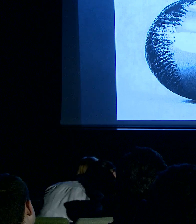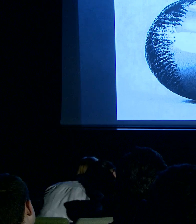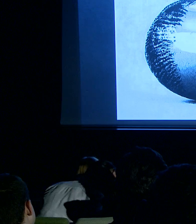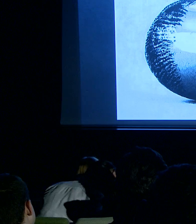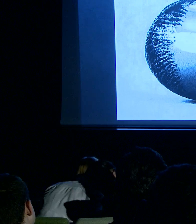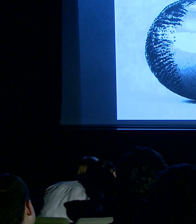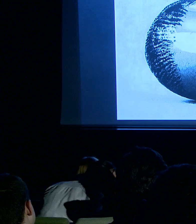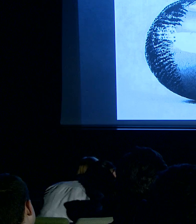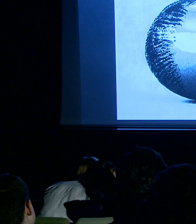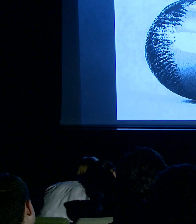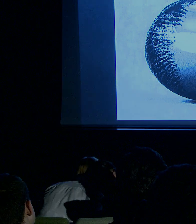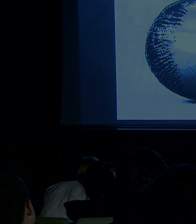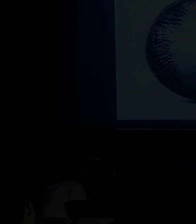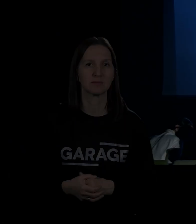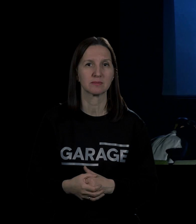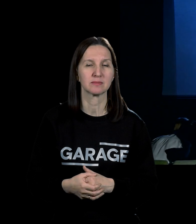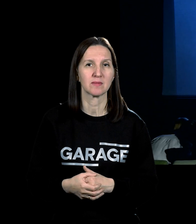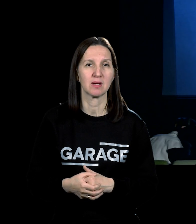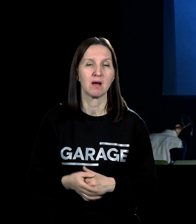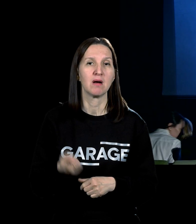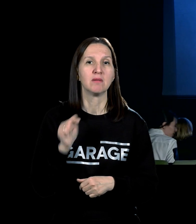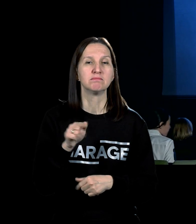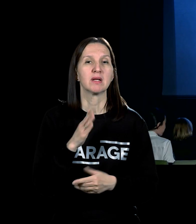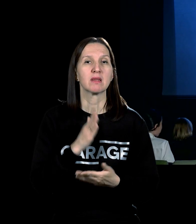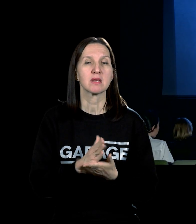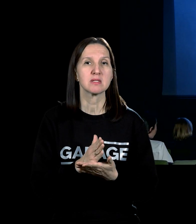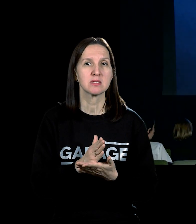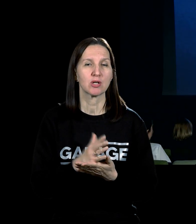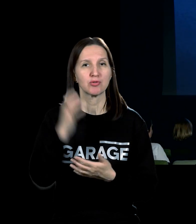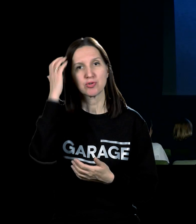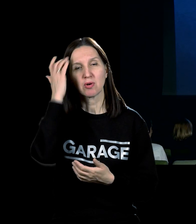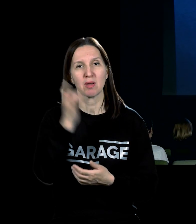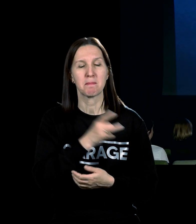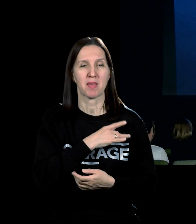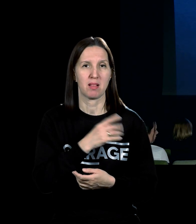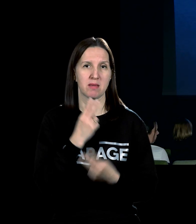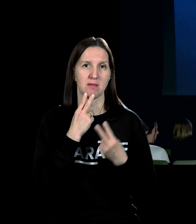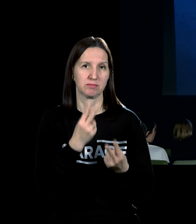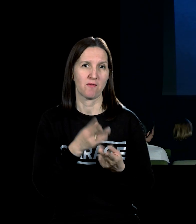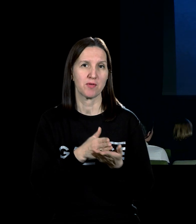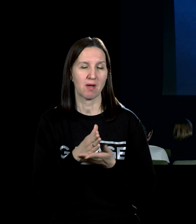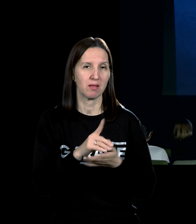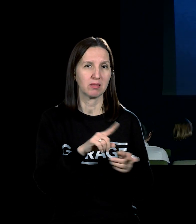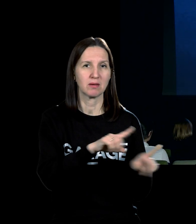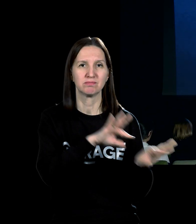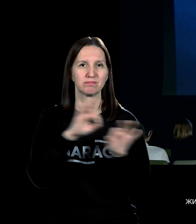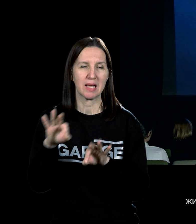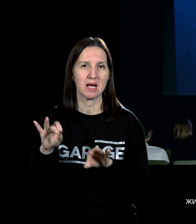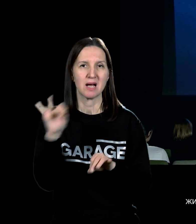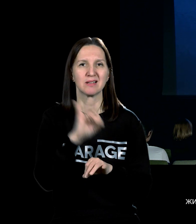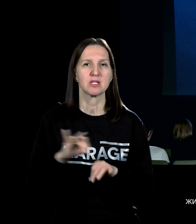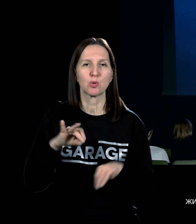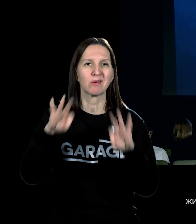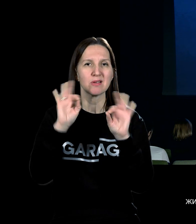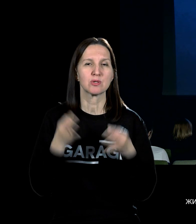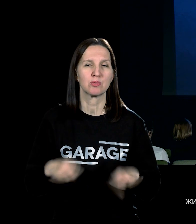напоминает древний идол. Где есть в черно-белом варианте перерисовка истории искусства. История